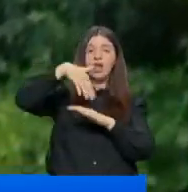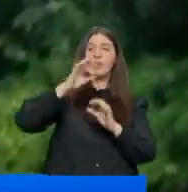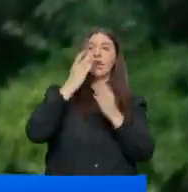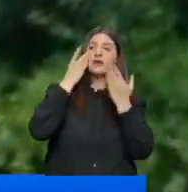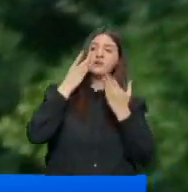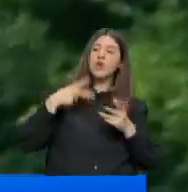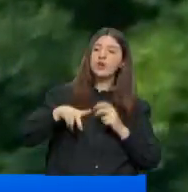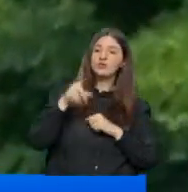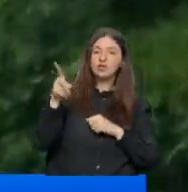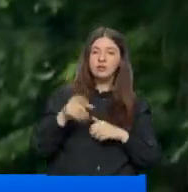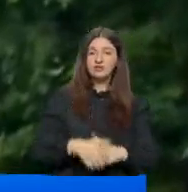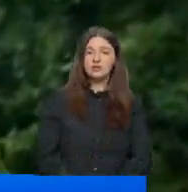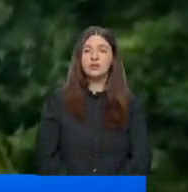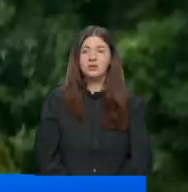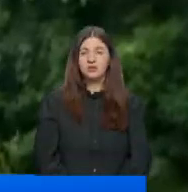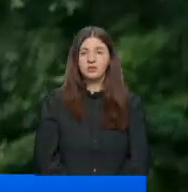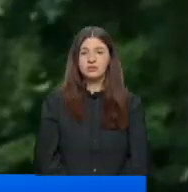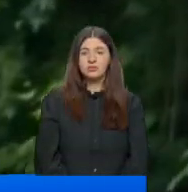böyle izledi yolcular.